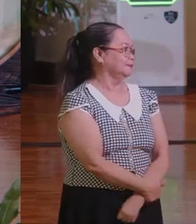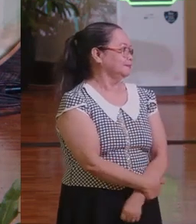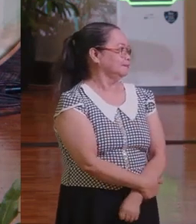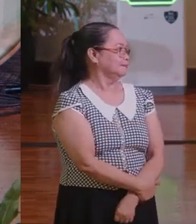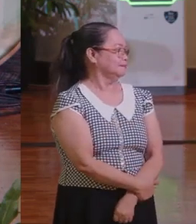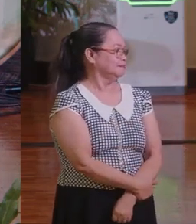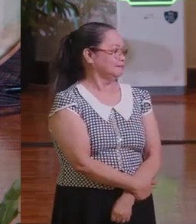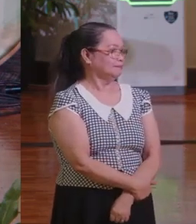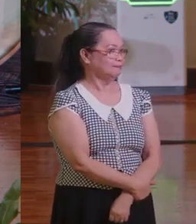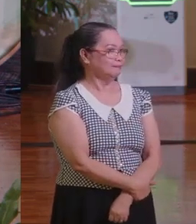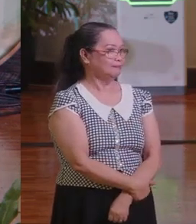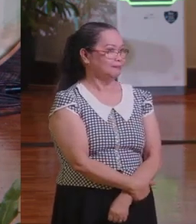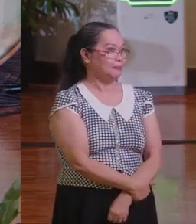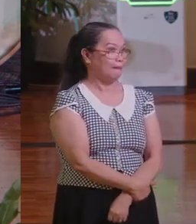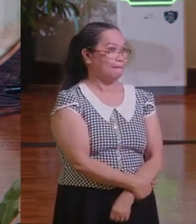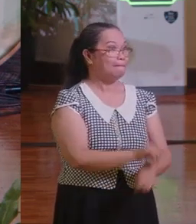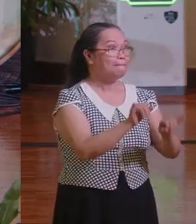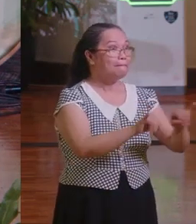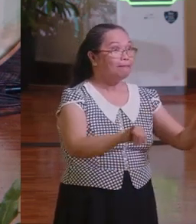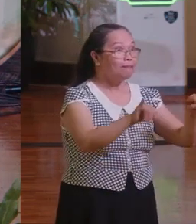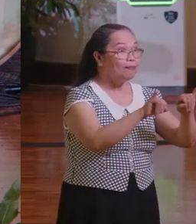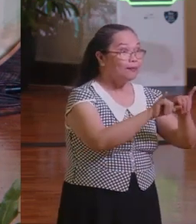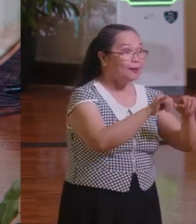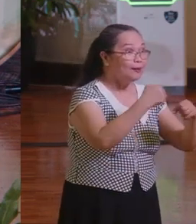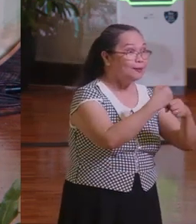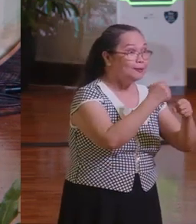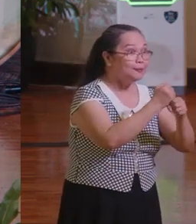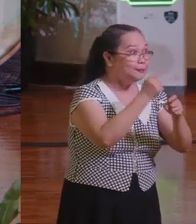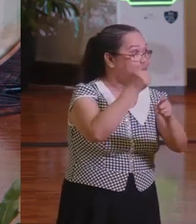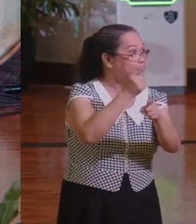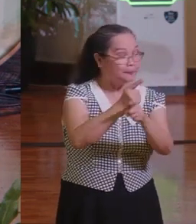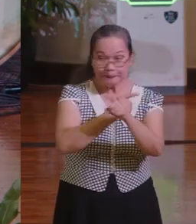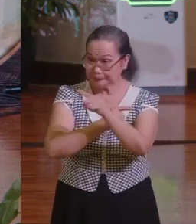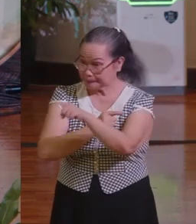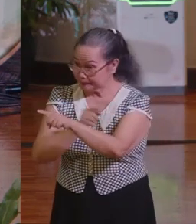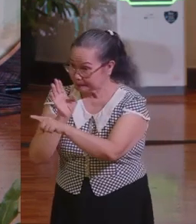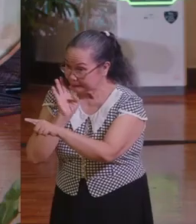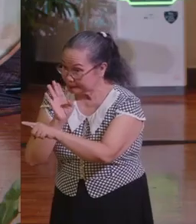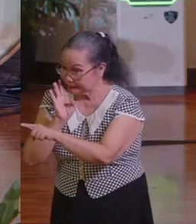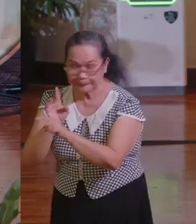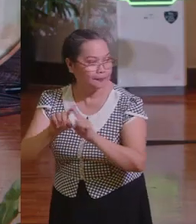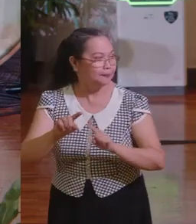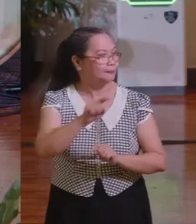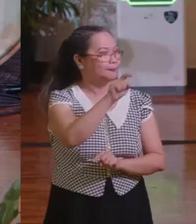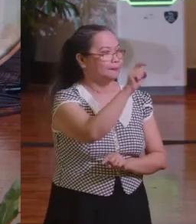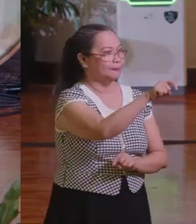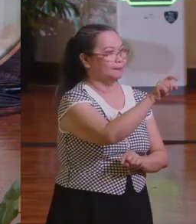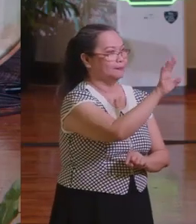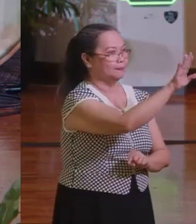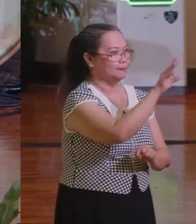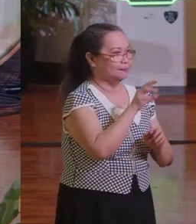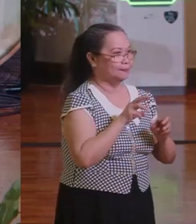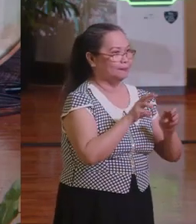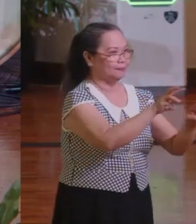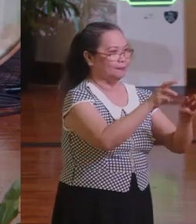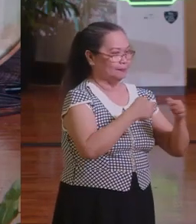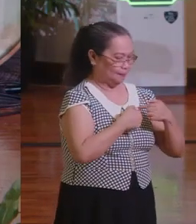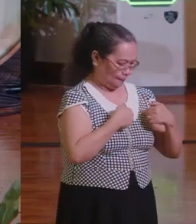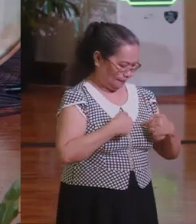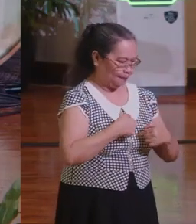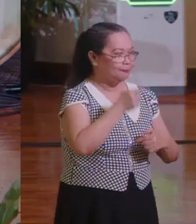So mga kapatid, napakahalaga ng pagtutuwid ng ating kapwa, pero kailangan tama ang motibasyon ng ating